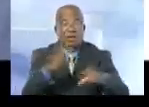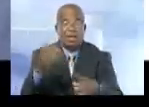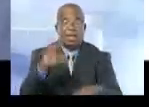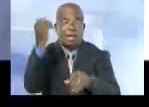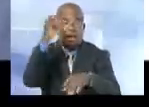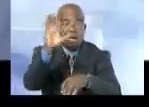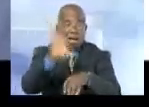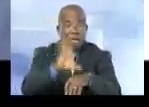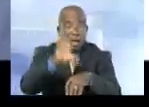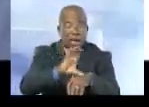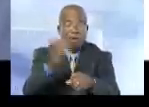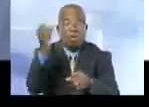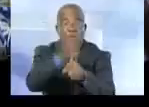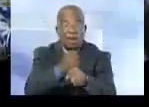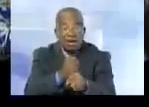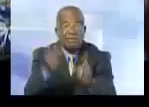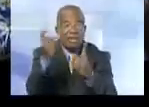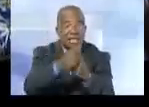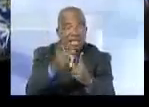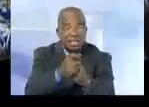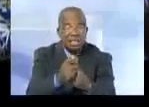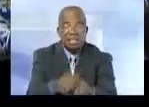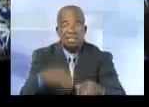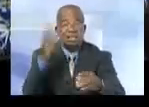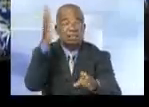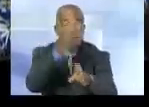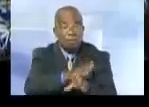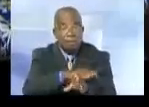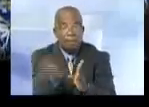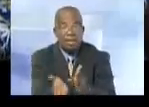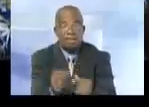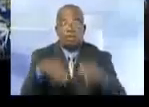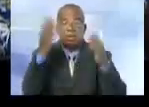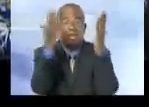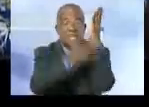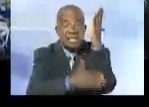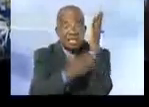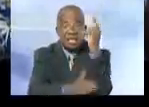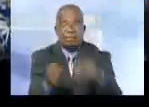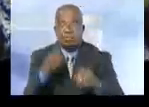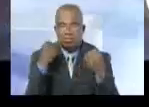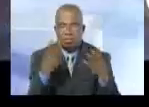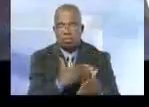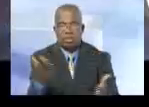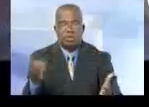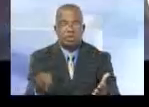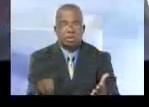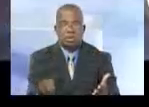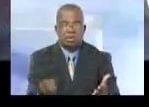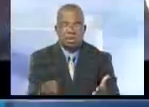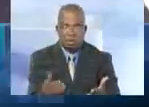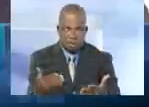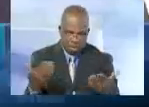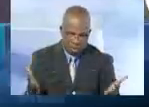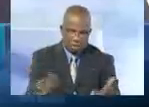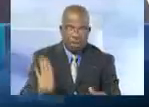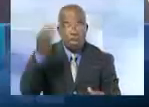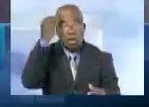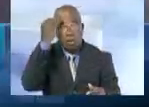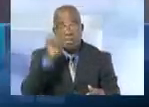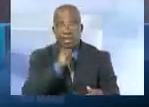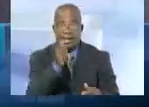de rappeler aux populations l'importance de la circulaire et les dispositions pratiques arrêtées par le gouvernement. Aujourd'hui, au lieu de